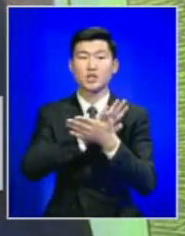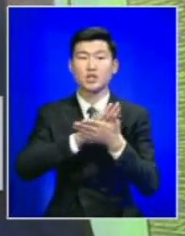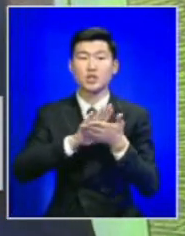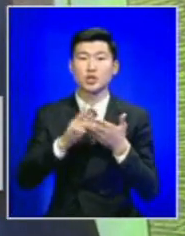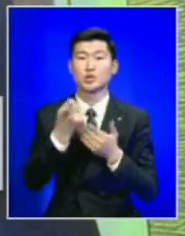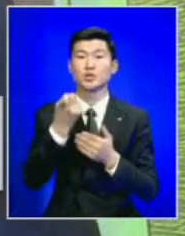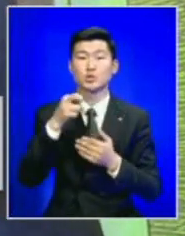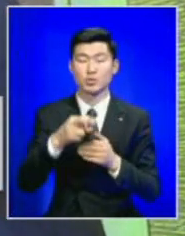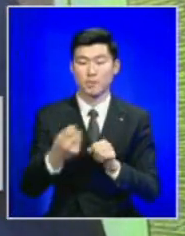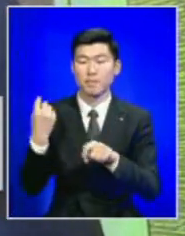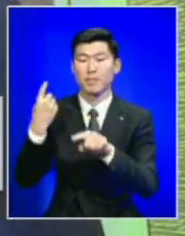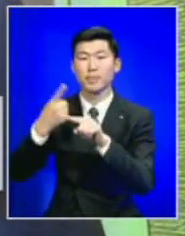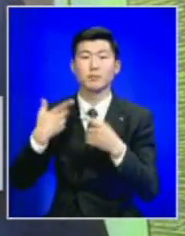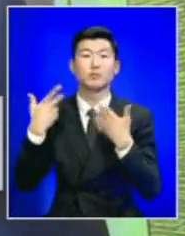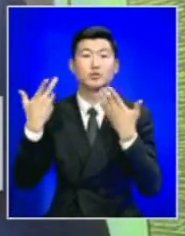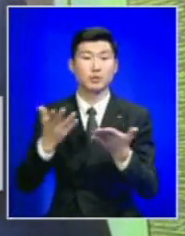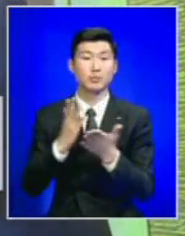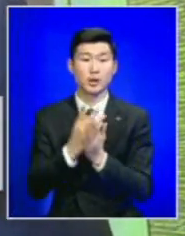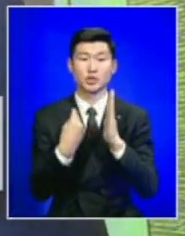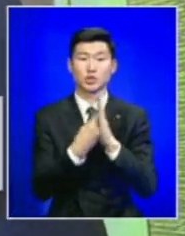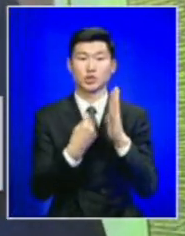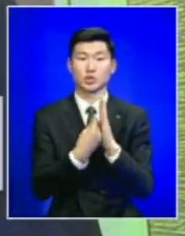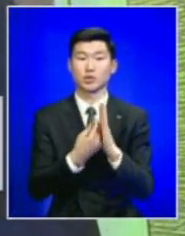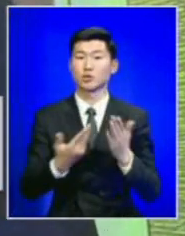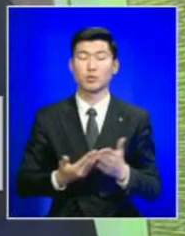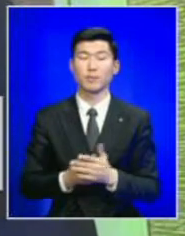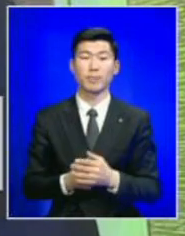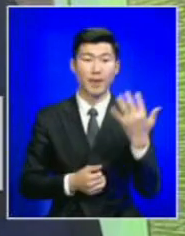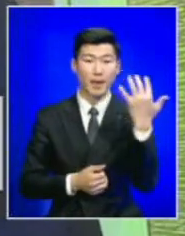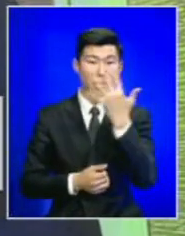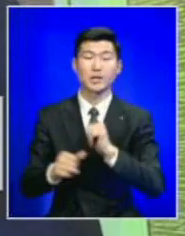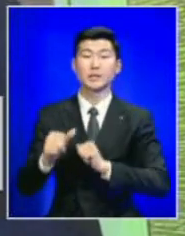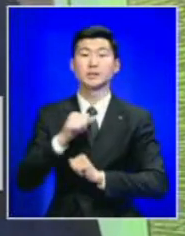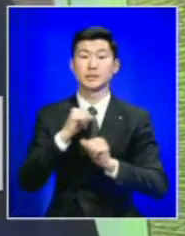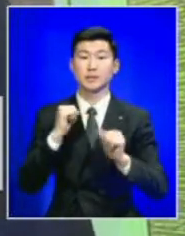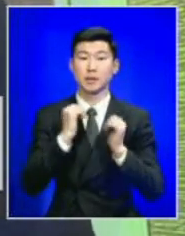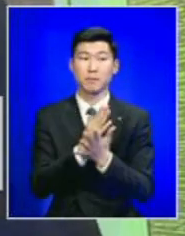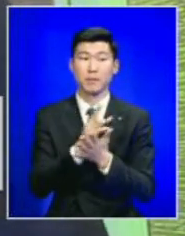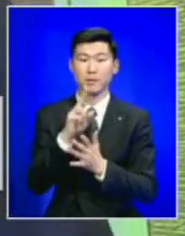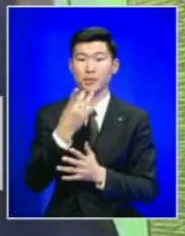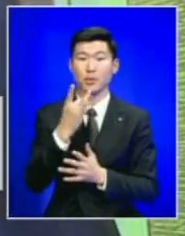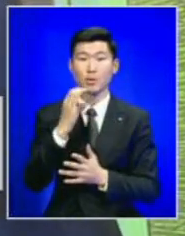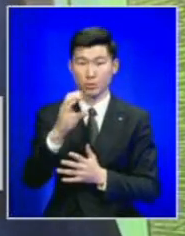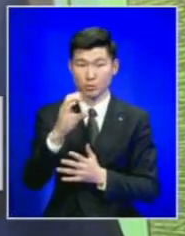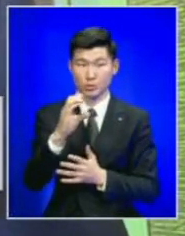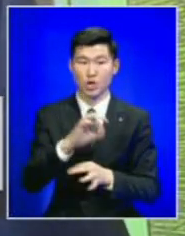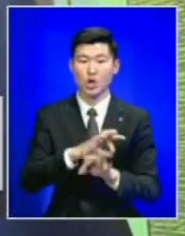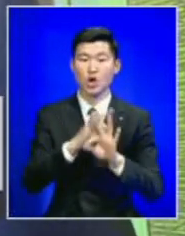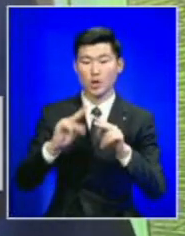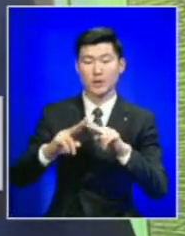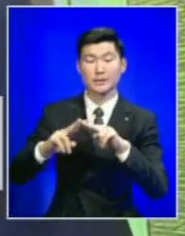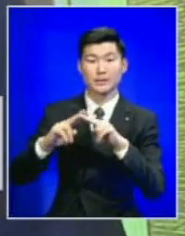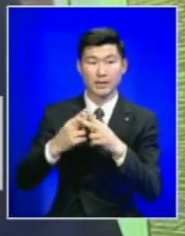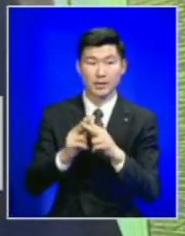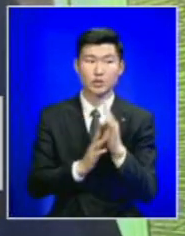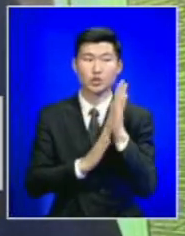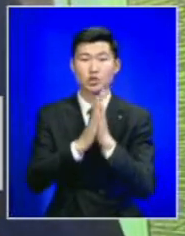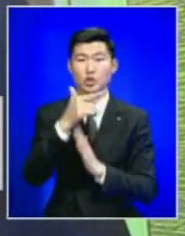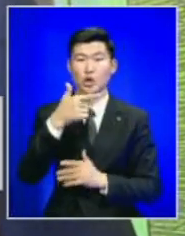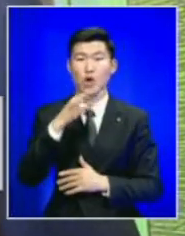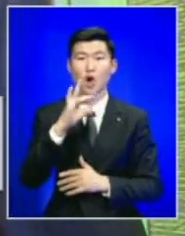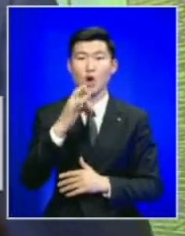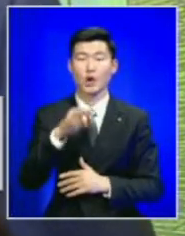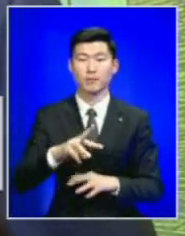бол нэмж өгж байгаа. Жишээлбэл нөгөө харааны бэрхшээлтэй иргэд байлаа гэхэд дүрсний контрактыг нь өөрөө янзлах, шөнийн горим